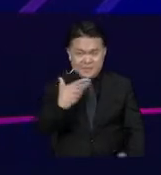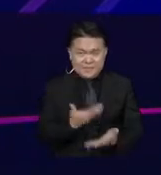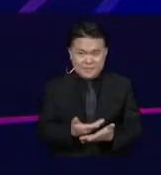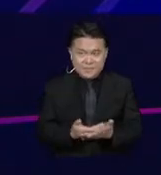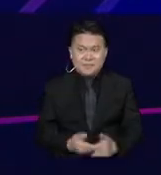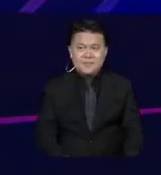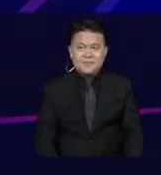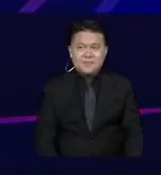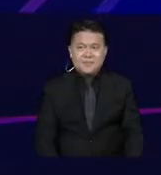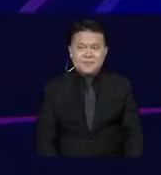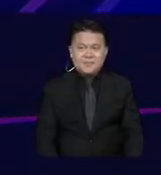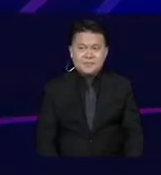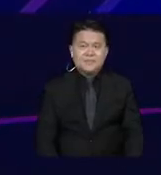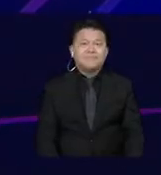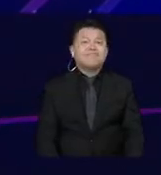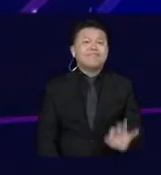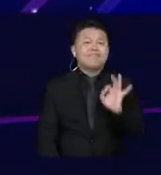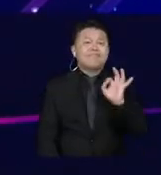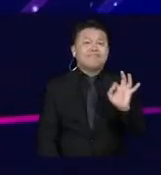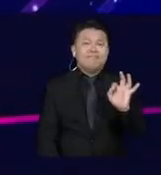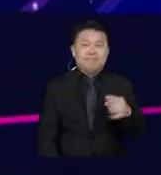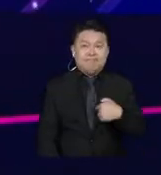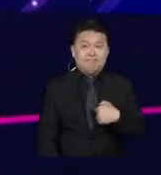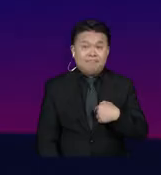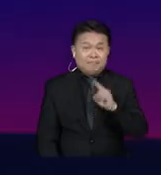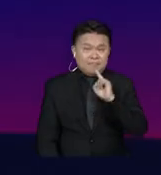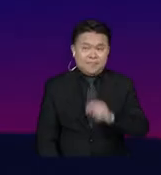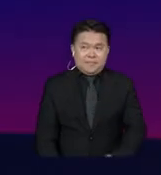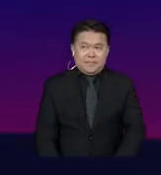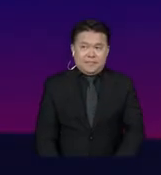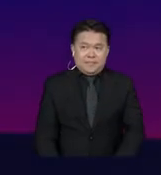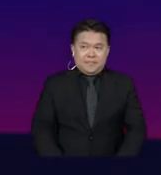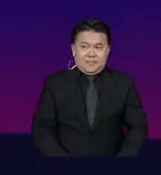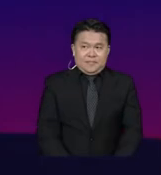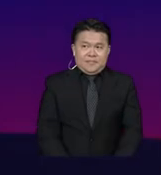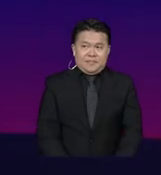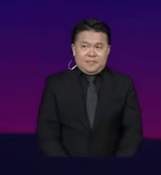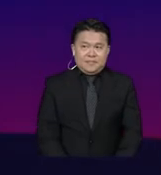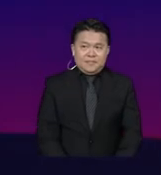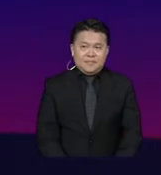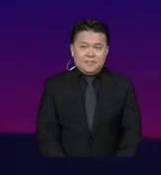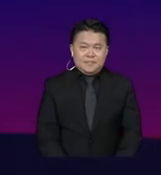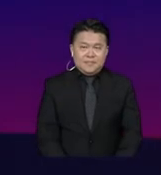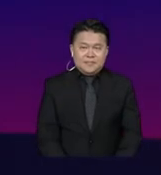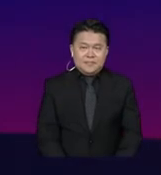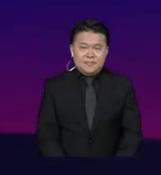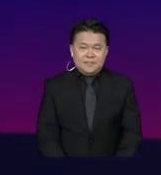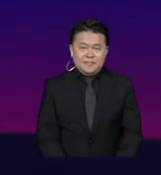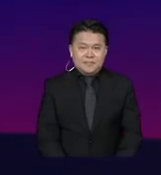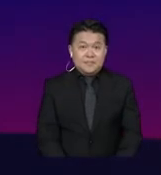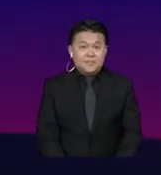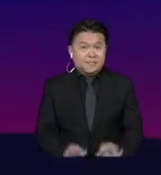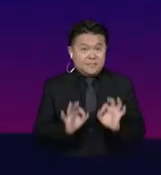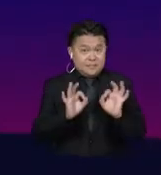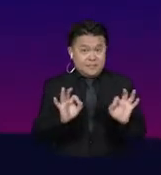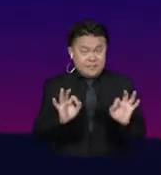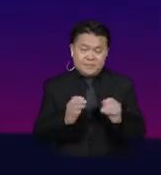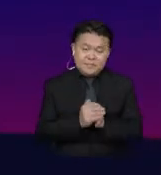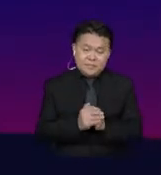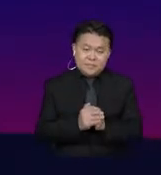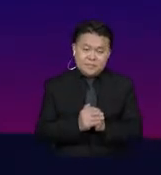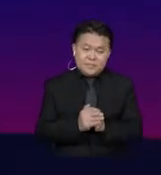싶네요. 라고 보내주셨어요. Yes. Okay. So 네. All non-human great apes, gorillas,